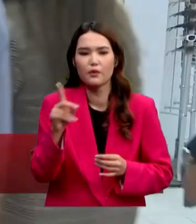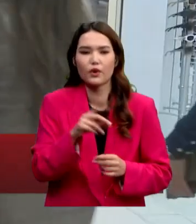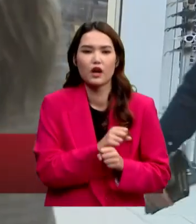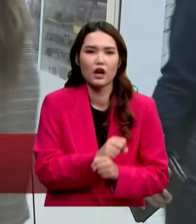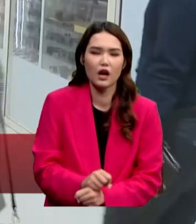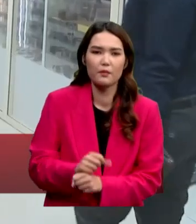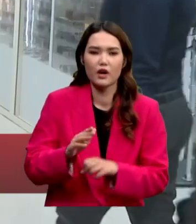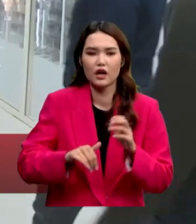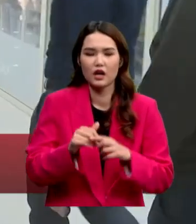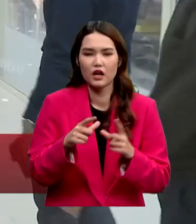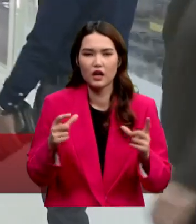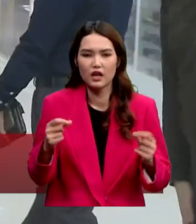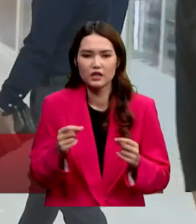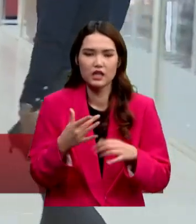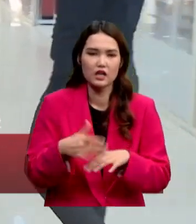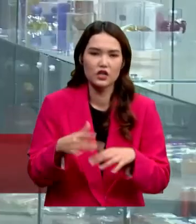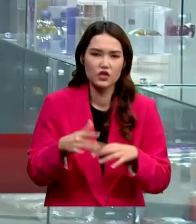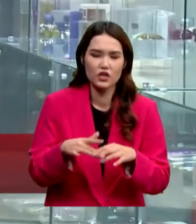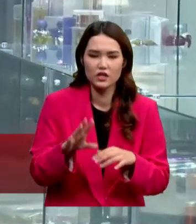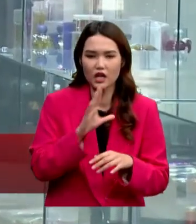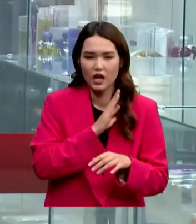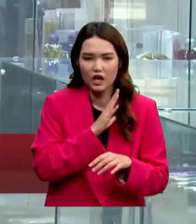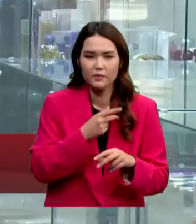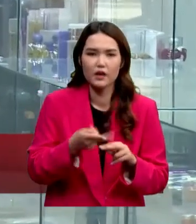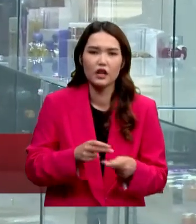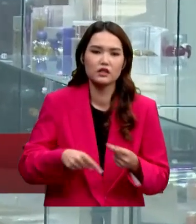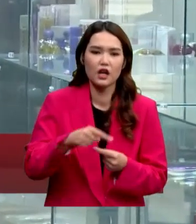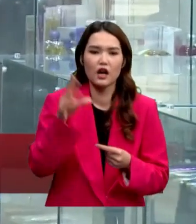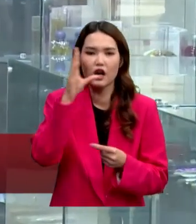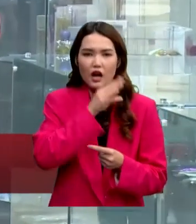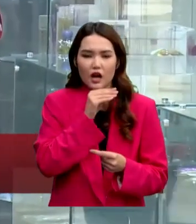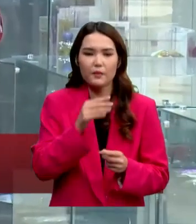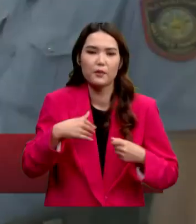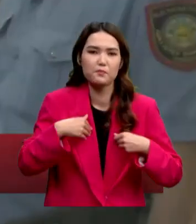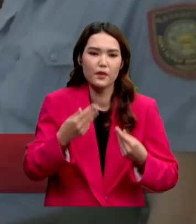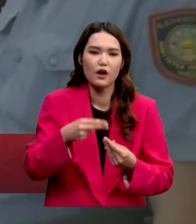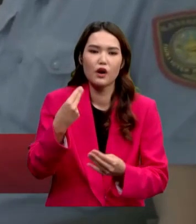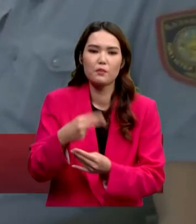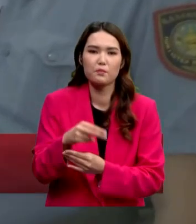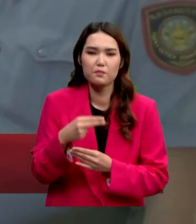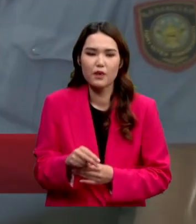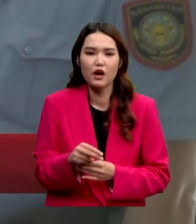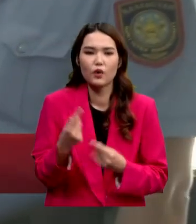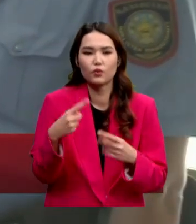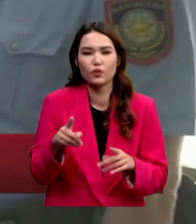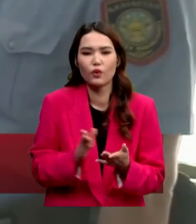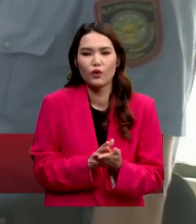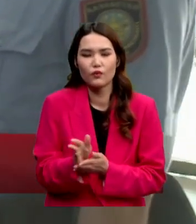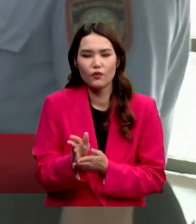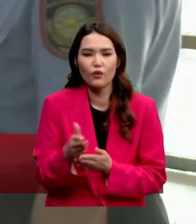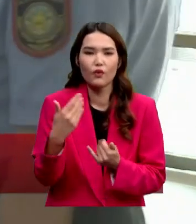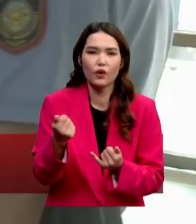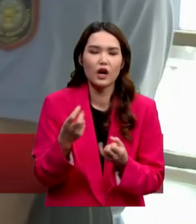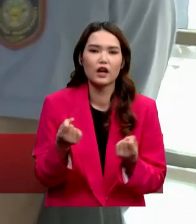оплате безналичным расчетом. Как отметили налоговики, предприниматели могут лишь предложить покупателям или клиентам выбор оплаты, но